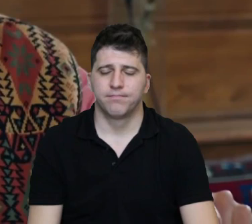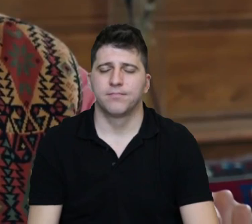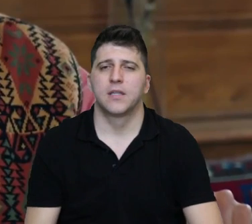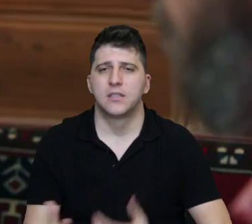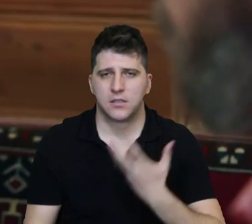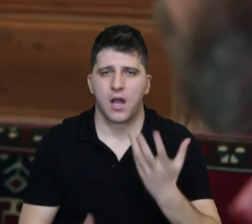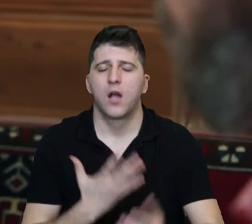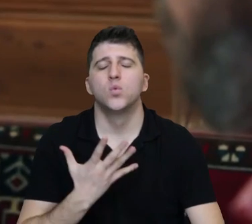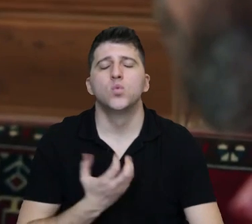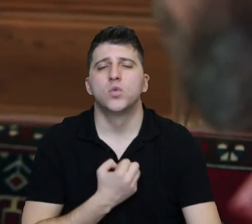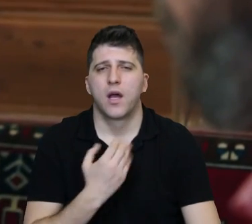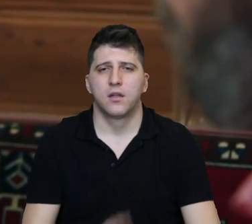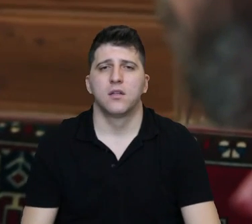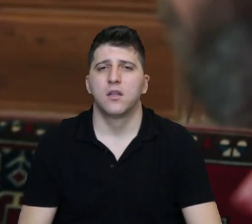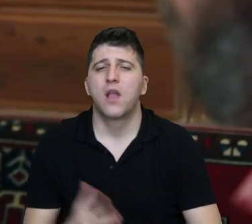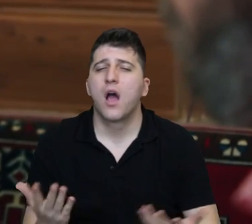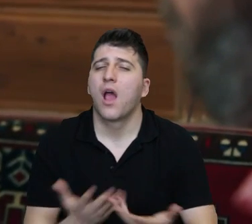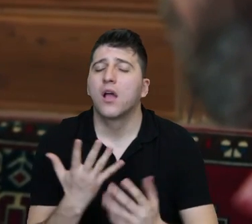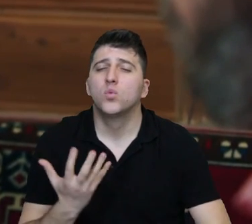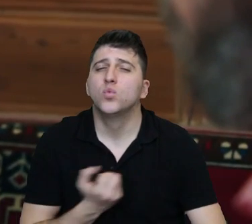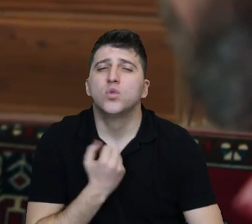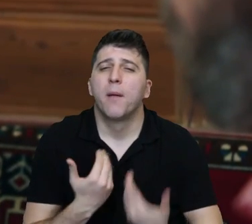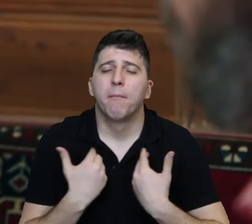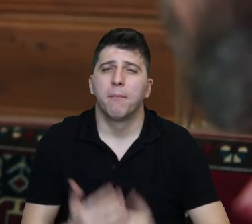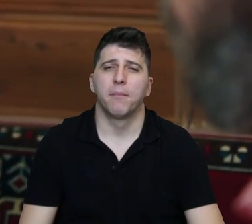Yakar. Daha ne kadar yanacağım ki?